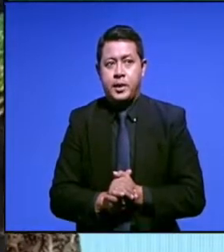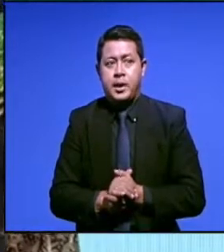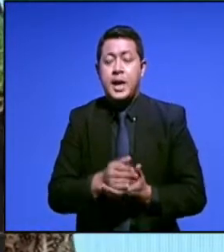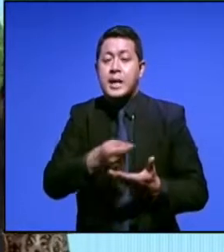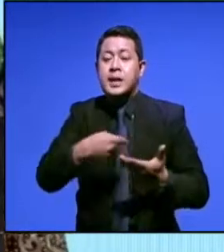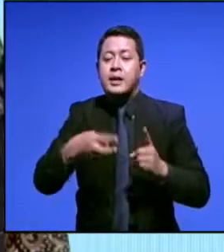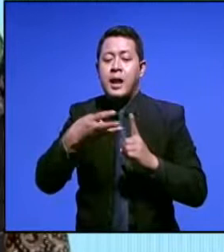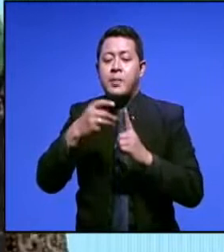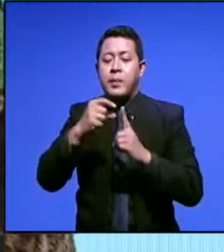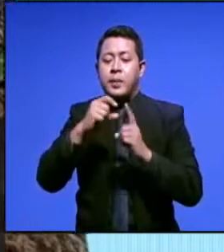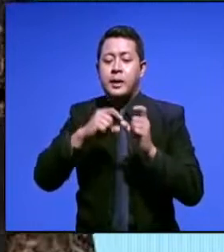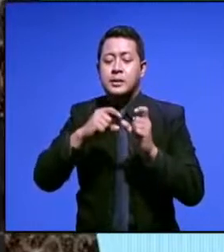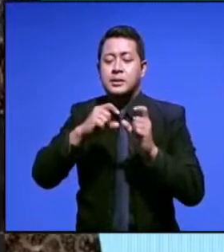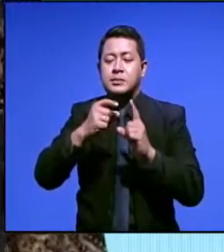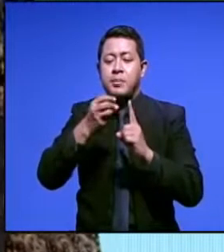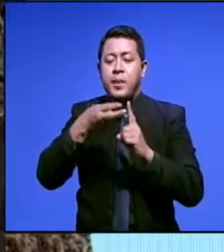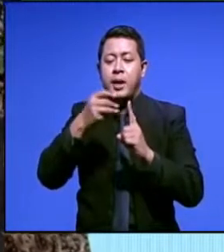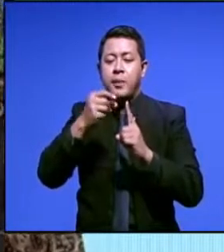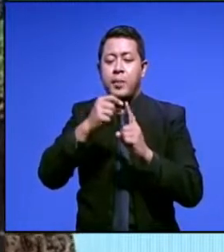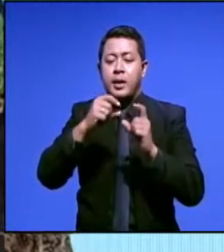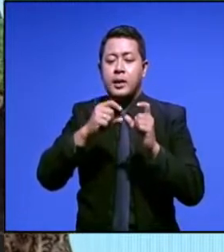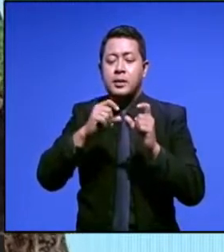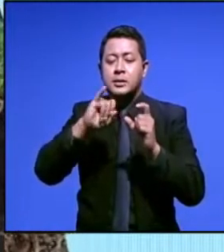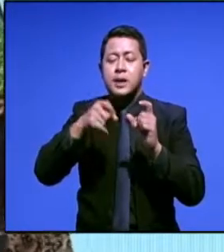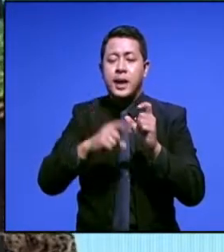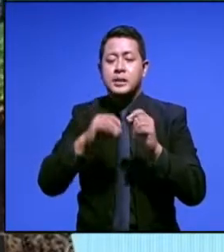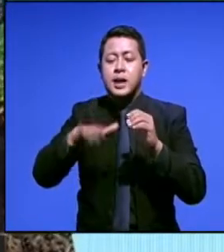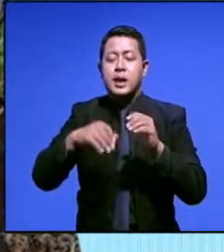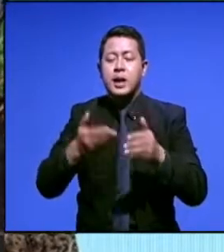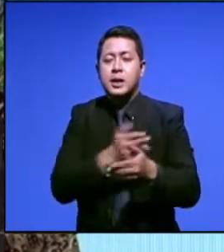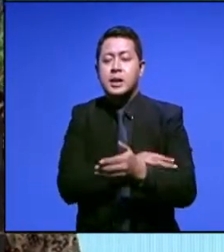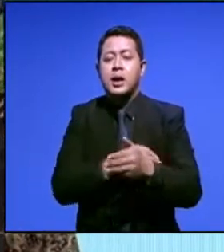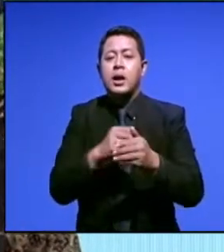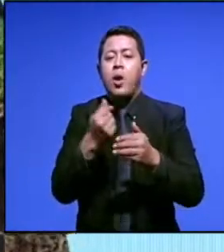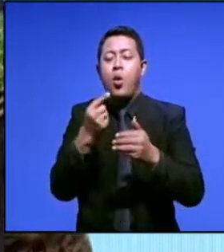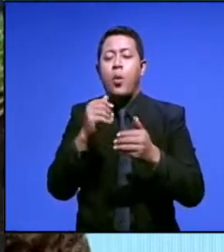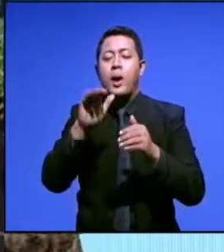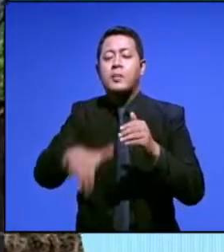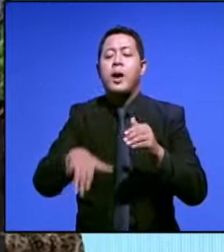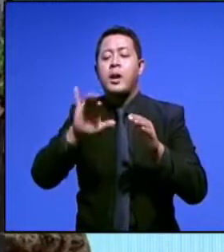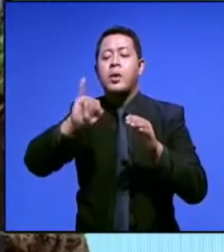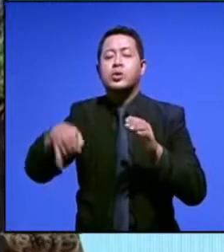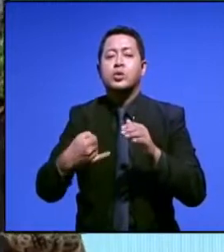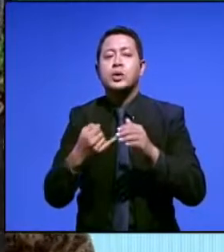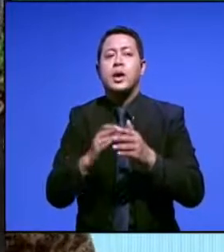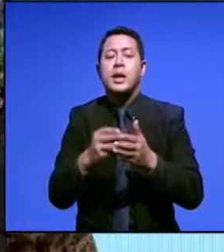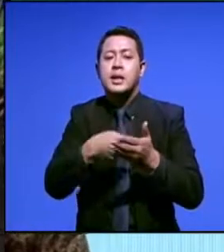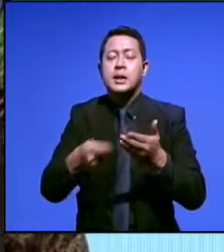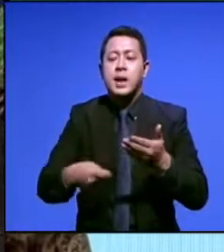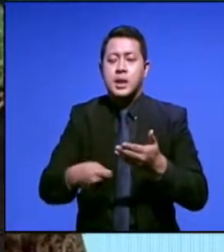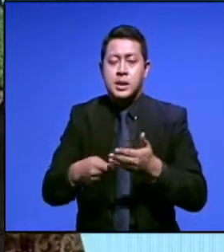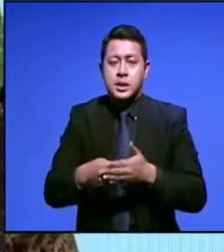Terdaftar di BPJS Ketenagakerjaan aktif dengan upah di bawah 5 juta rupiah per bulan tercatat di sistem